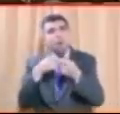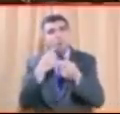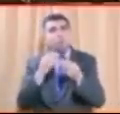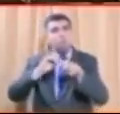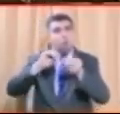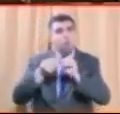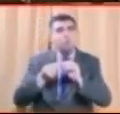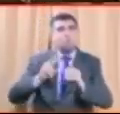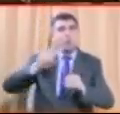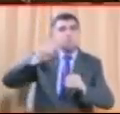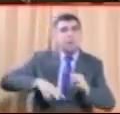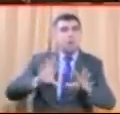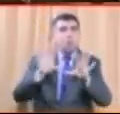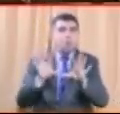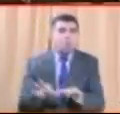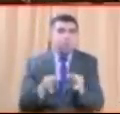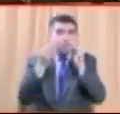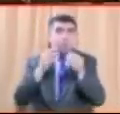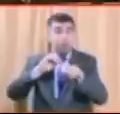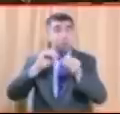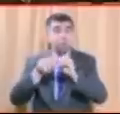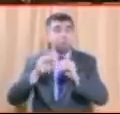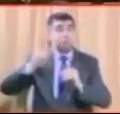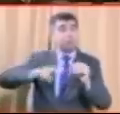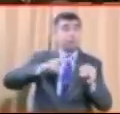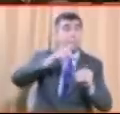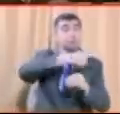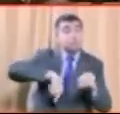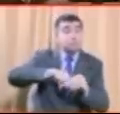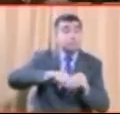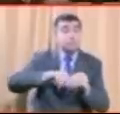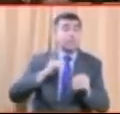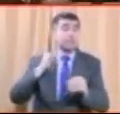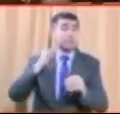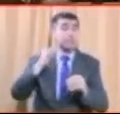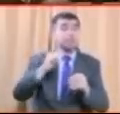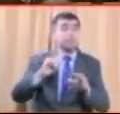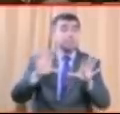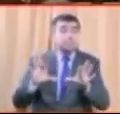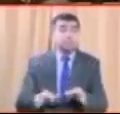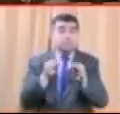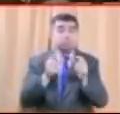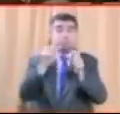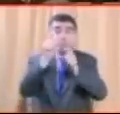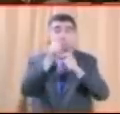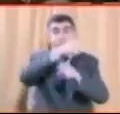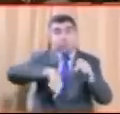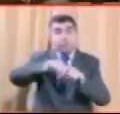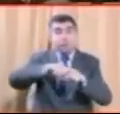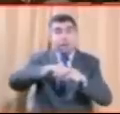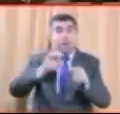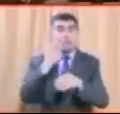فيها. صحيح ان كانت اشكال بالنسبه لمواكبه الاداره، كاين اشكال بالنسبه للتاهيل ديال الموارد البشريه، كاين اشكال